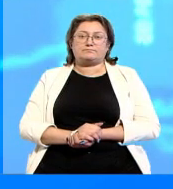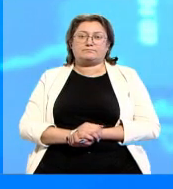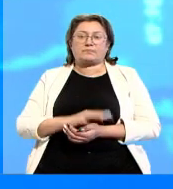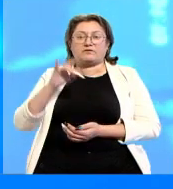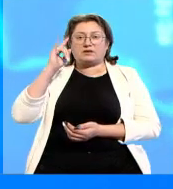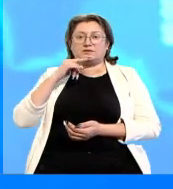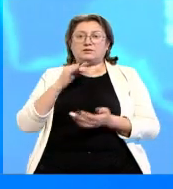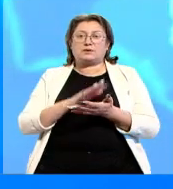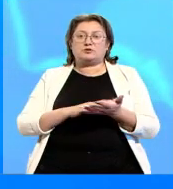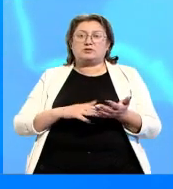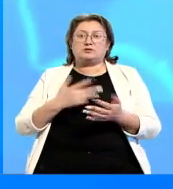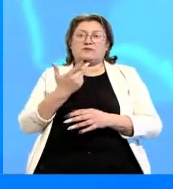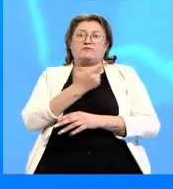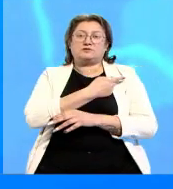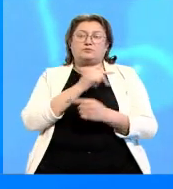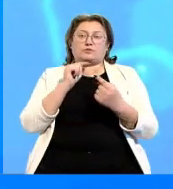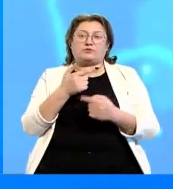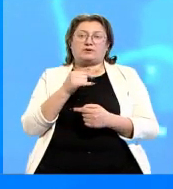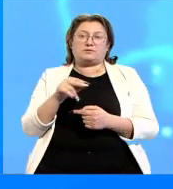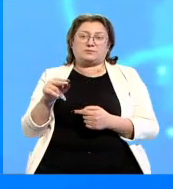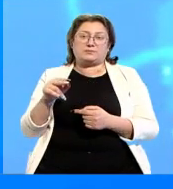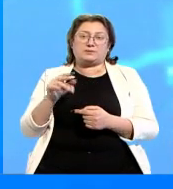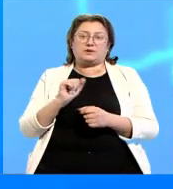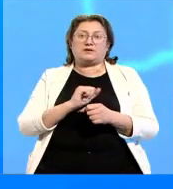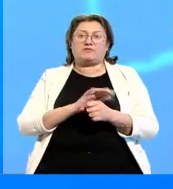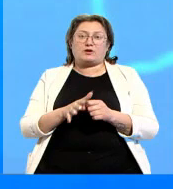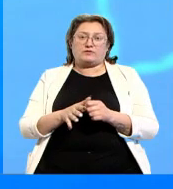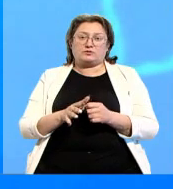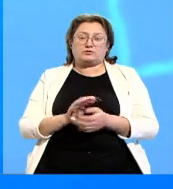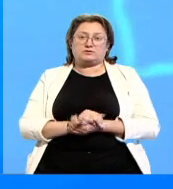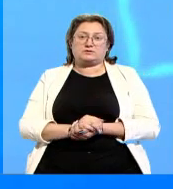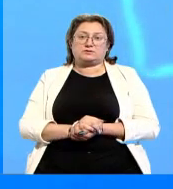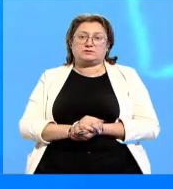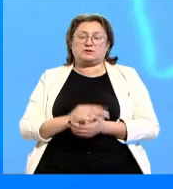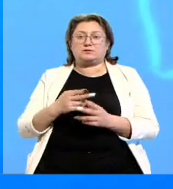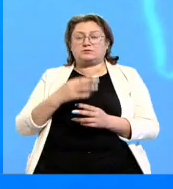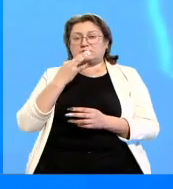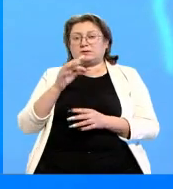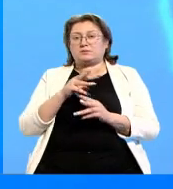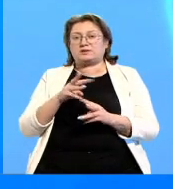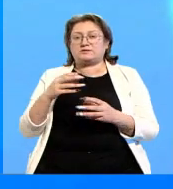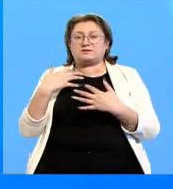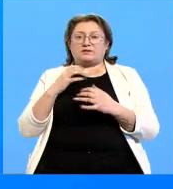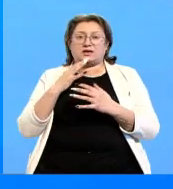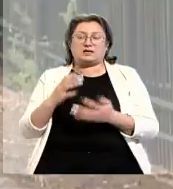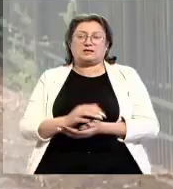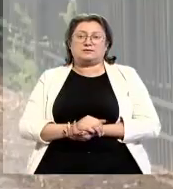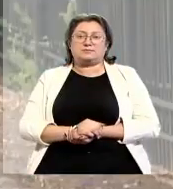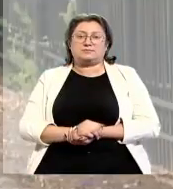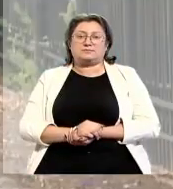Қазақстанда тымауға және коронавирусқа қарсы вакцина егу жалғасып жатыр. Бұл туралы Денсаулық сақтау министрлігі мәліметті.